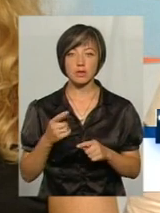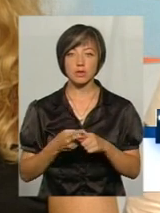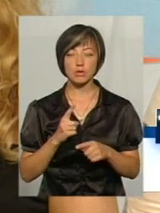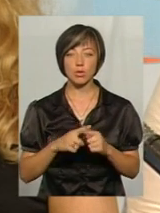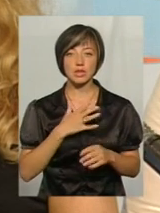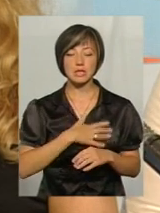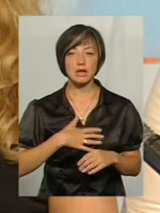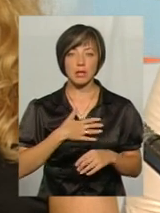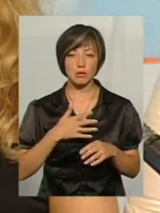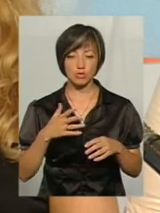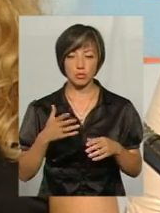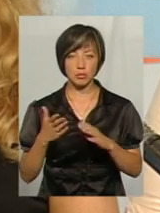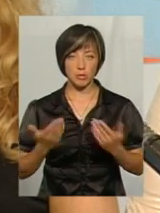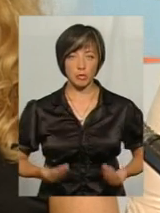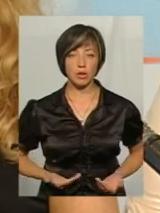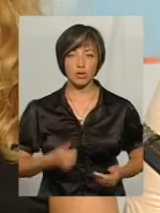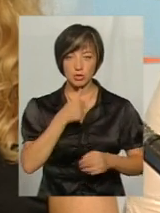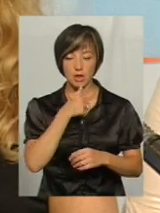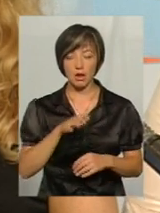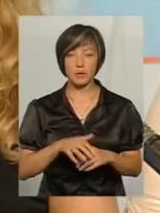стресу, який вона пережила. І